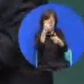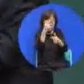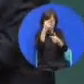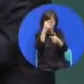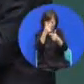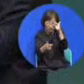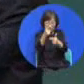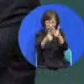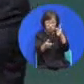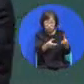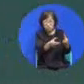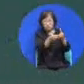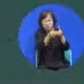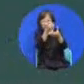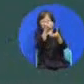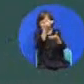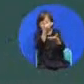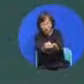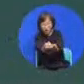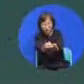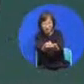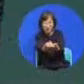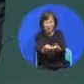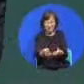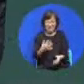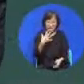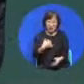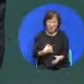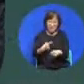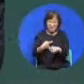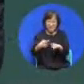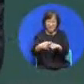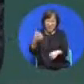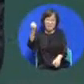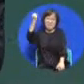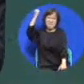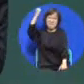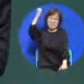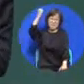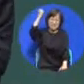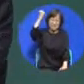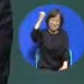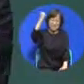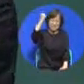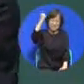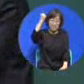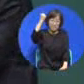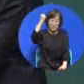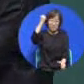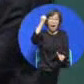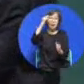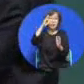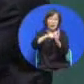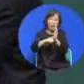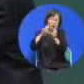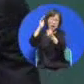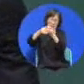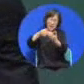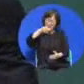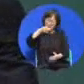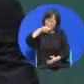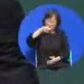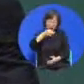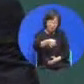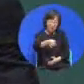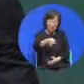altar. 이게 아브라함이 진짜로 찌르려고 할 때 하나님이 아브라함을 부르더라고요. And when Abraham really was right about to stab his own son,